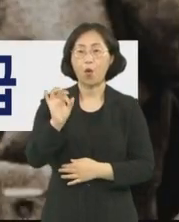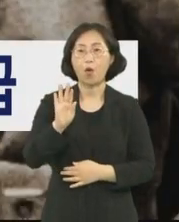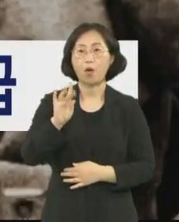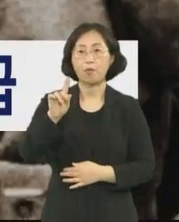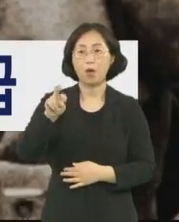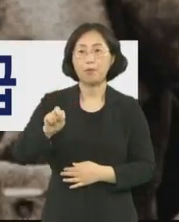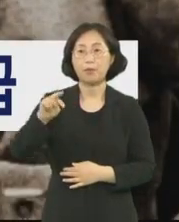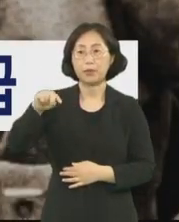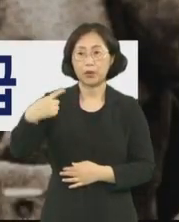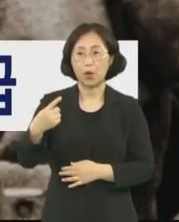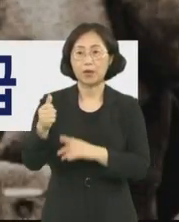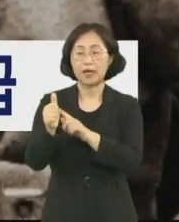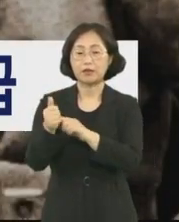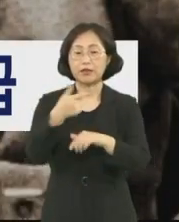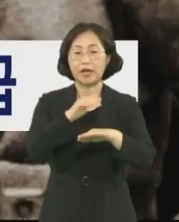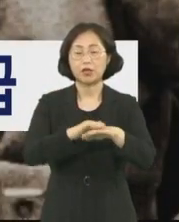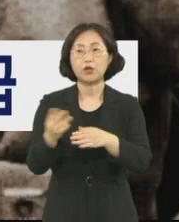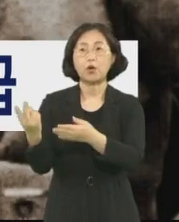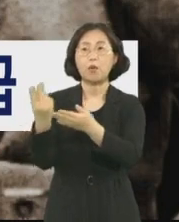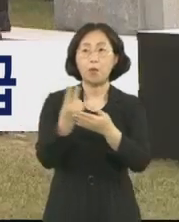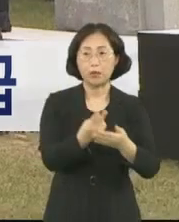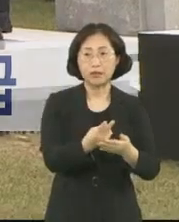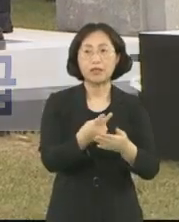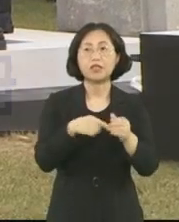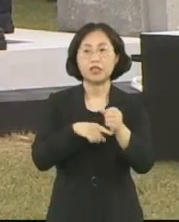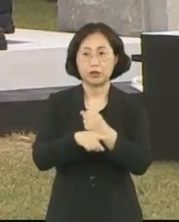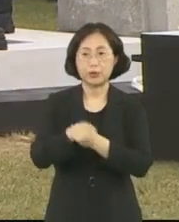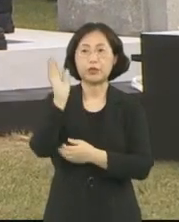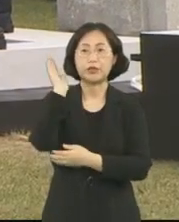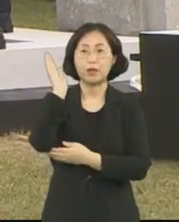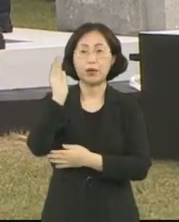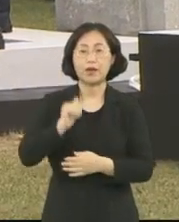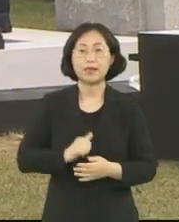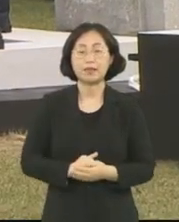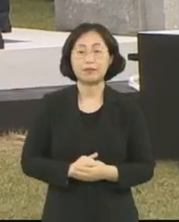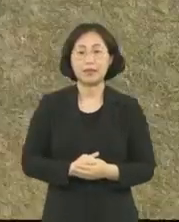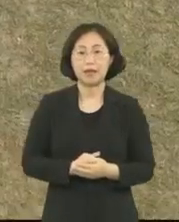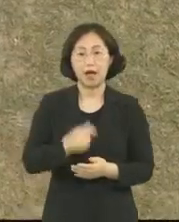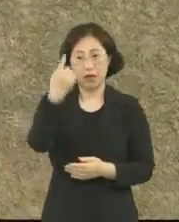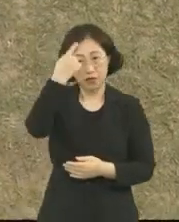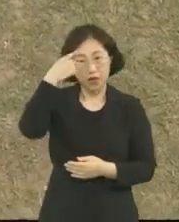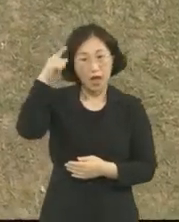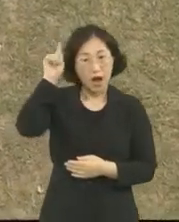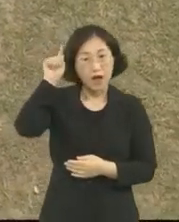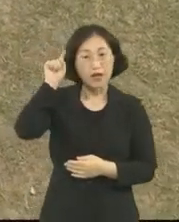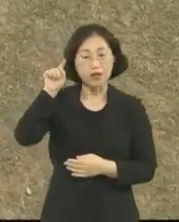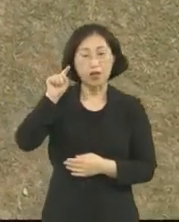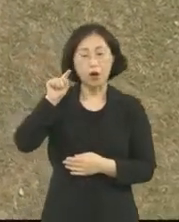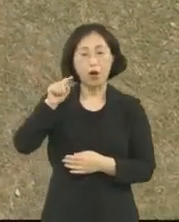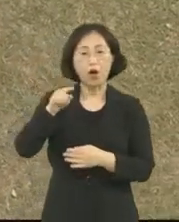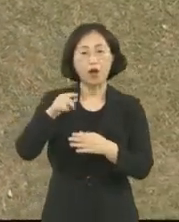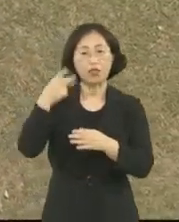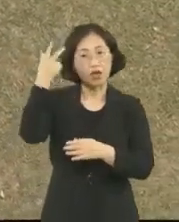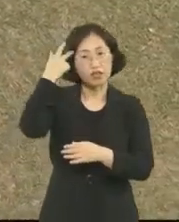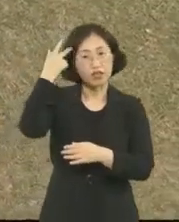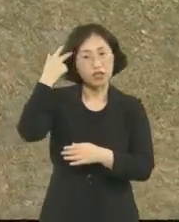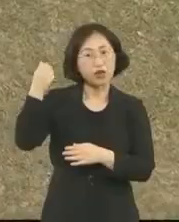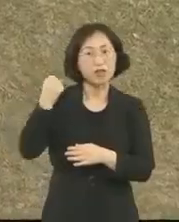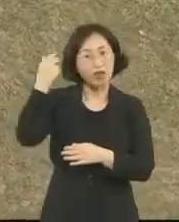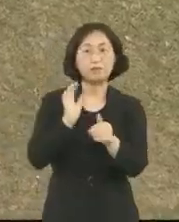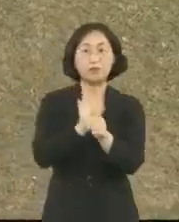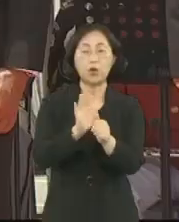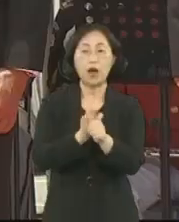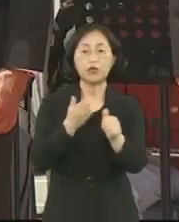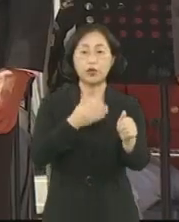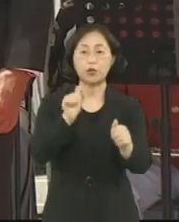대전에 모신 의미를 다시 한번 강조했습니다. 중앙아시아 고려인 공동체의 정신적 지주이기도 했던 홍 장군을 기리기